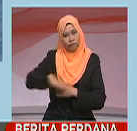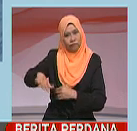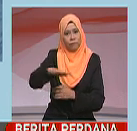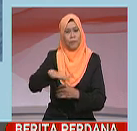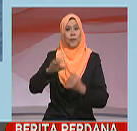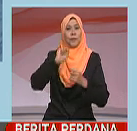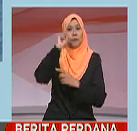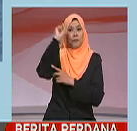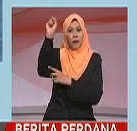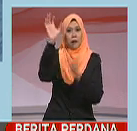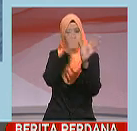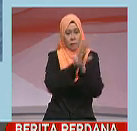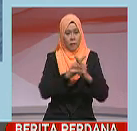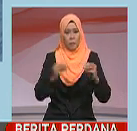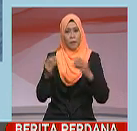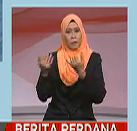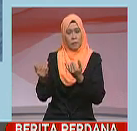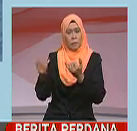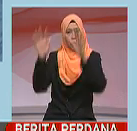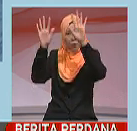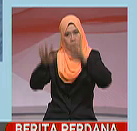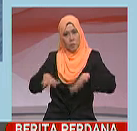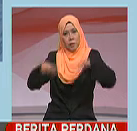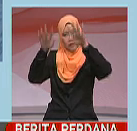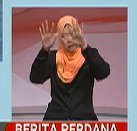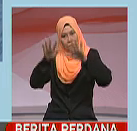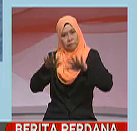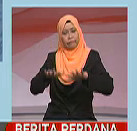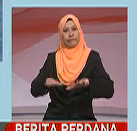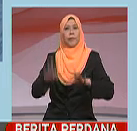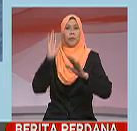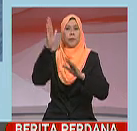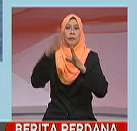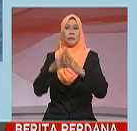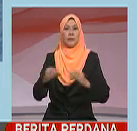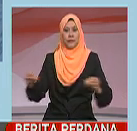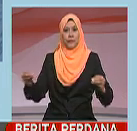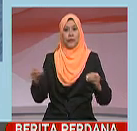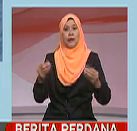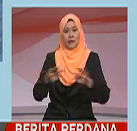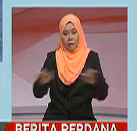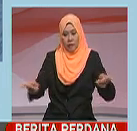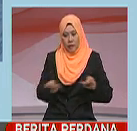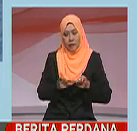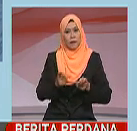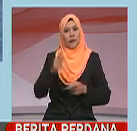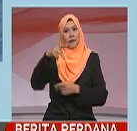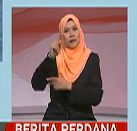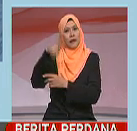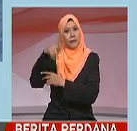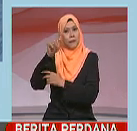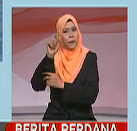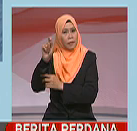kawasan Sabah dan juga Sarawak pula, kelihatan juga hujan beransur-ansur reda, terutama sekali di kawasan pedalaman Kapit dan